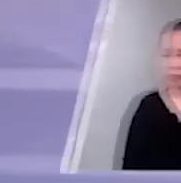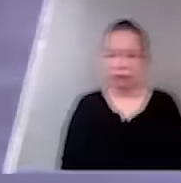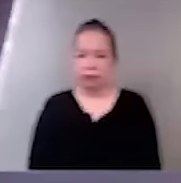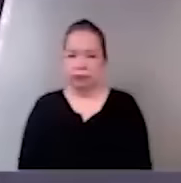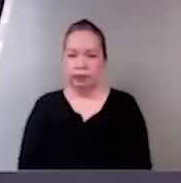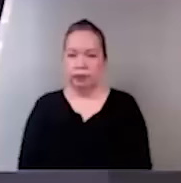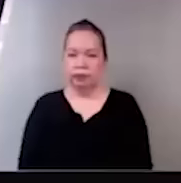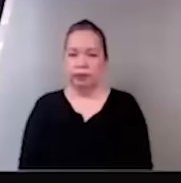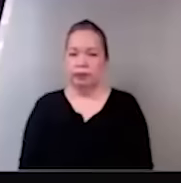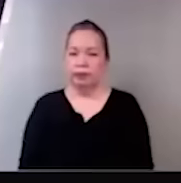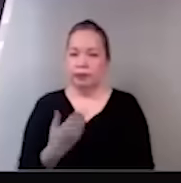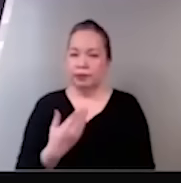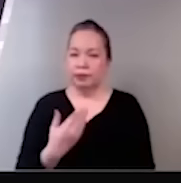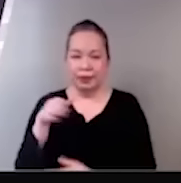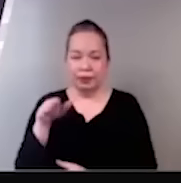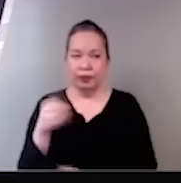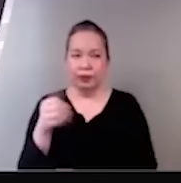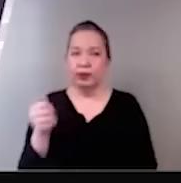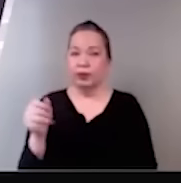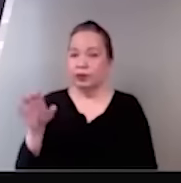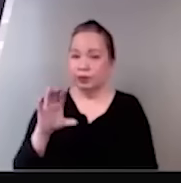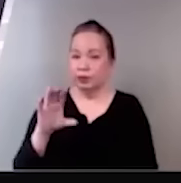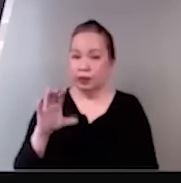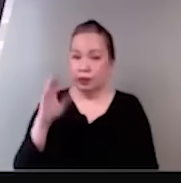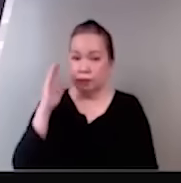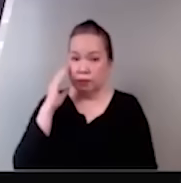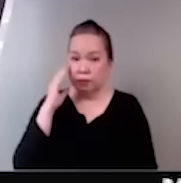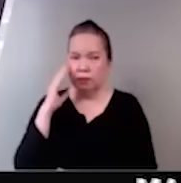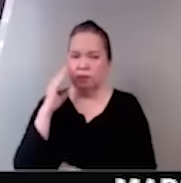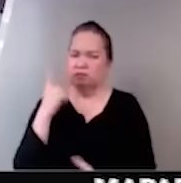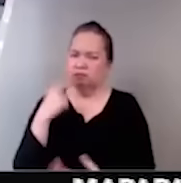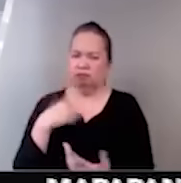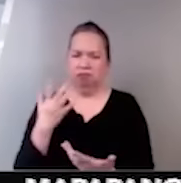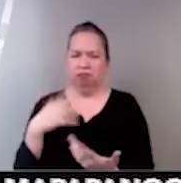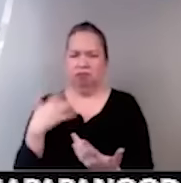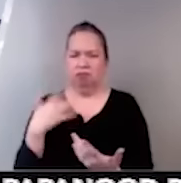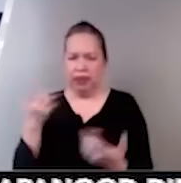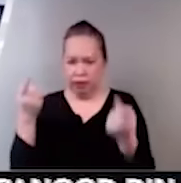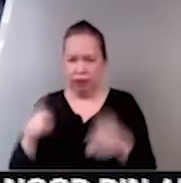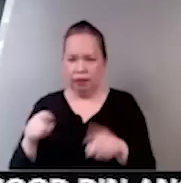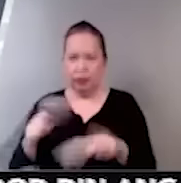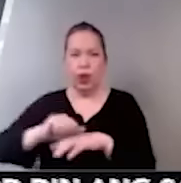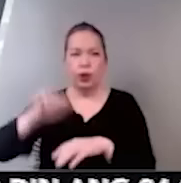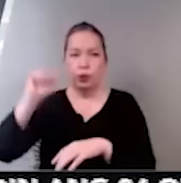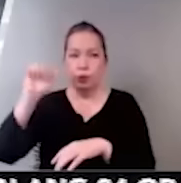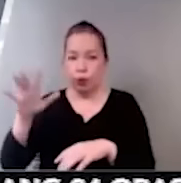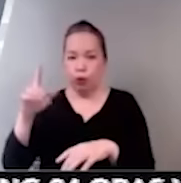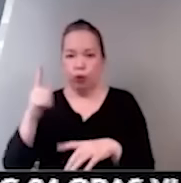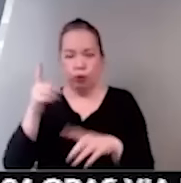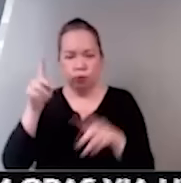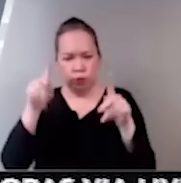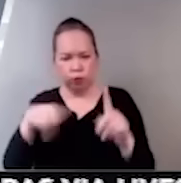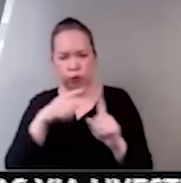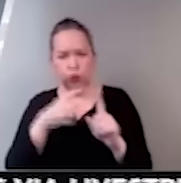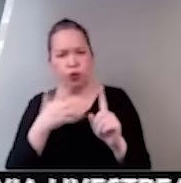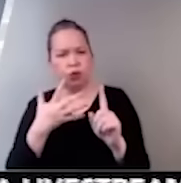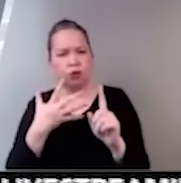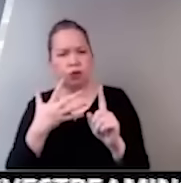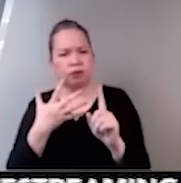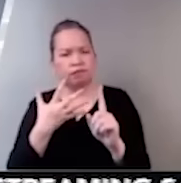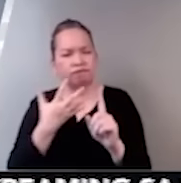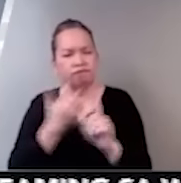Magandang hapon po. Umabot sa Antipolo ang pambibiktima ng lalaking suspect na naunang nanghalay at nanggapos ng masahista sa Maynila na